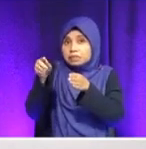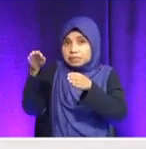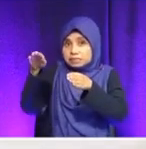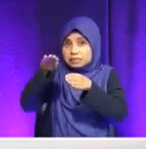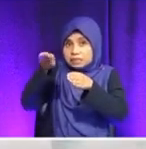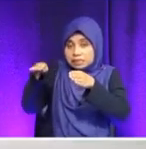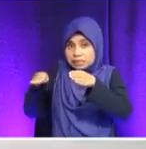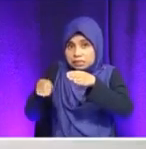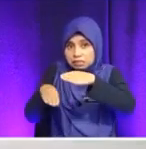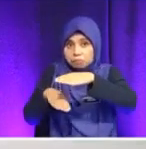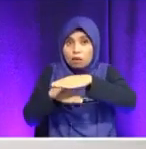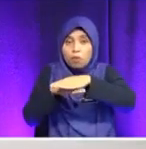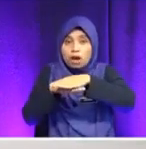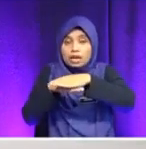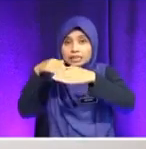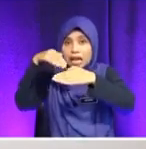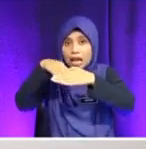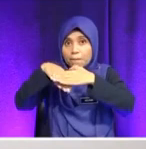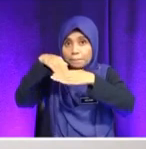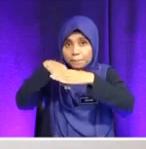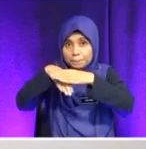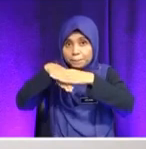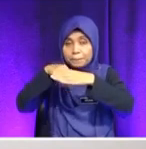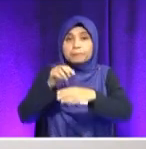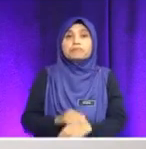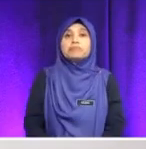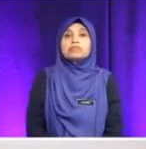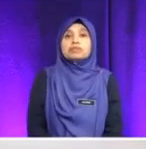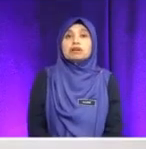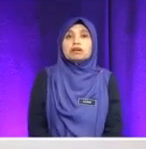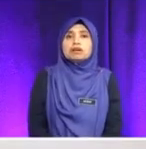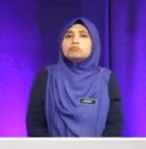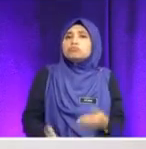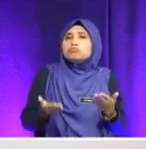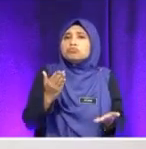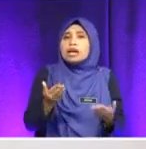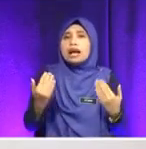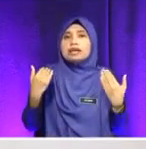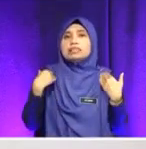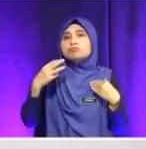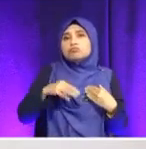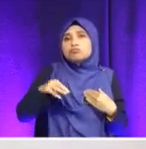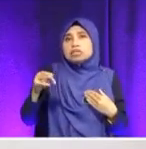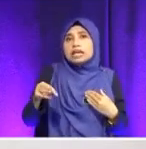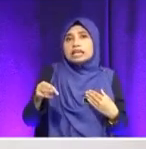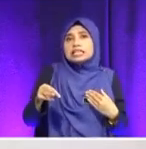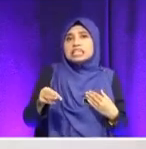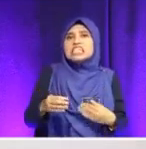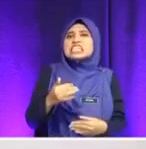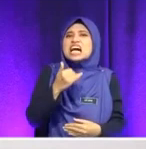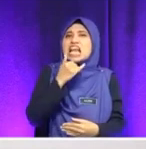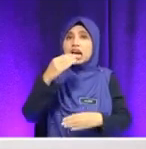yang banyak ni berada di dalam. Okey. Okey. Ada kadang-kala sesetengah murid-murid dia tersilap